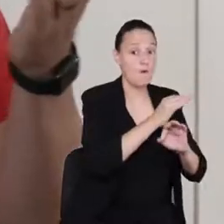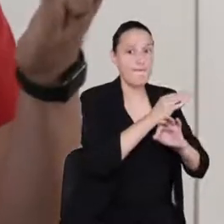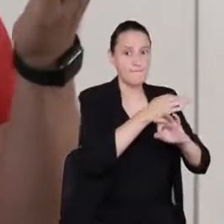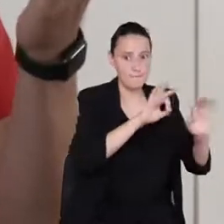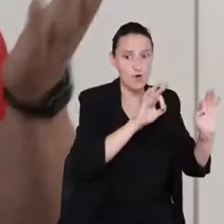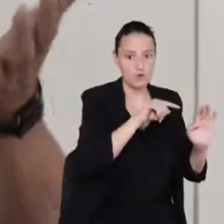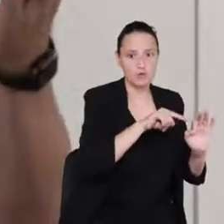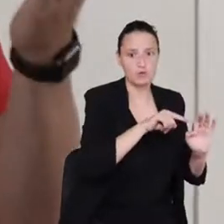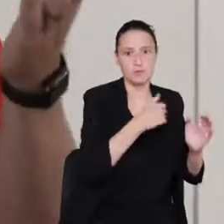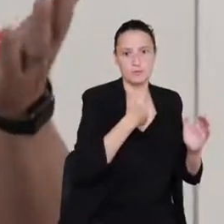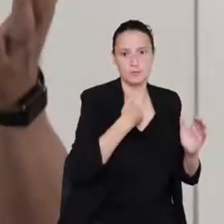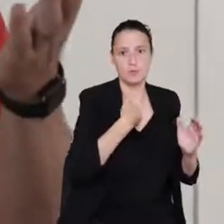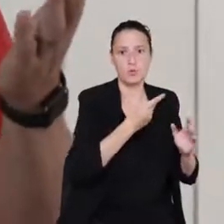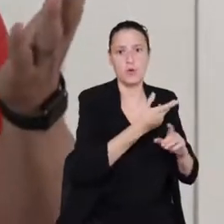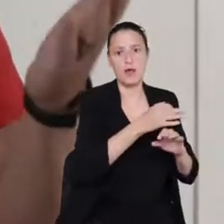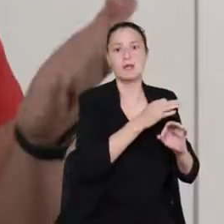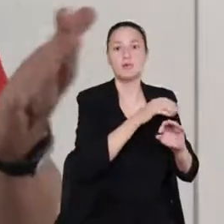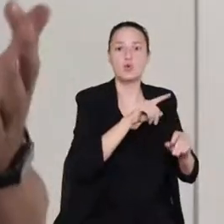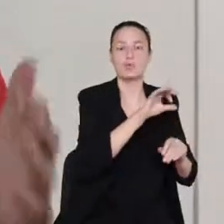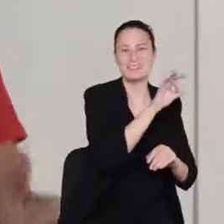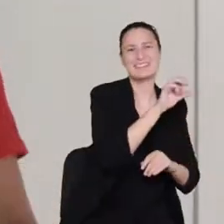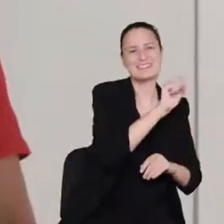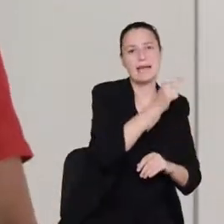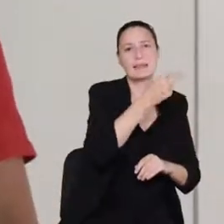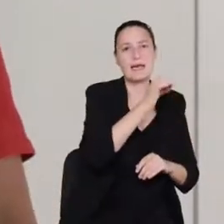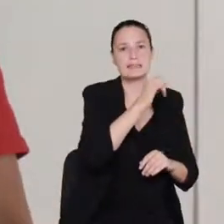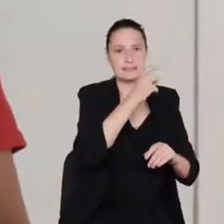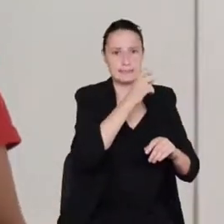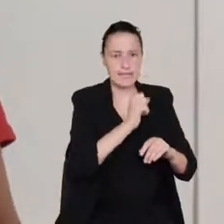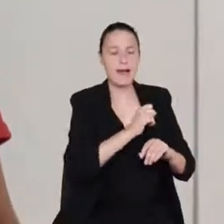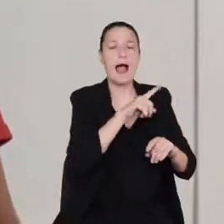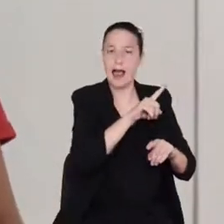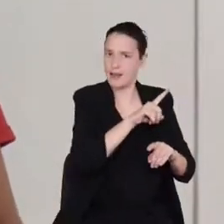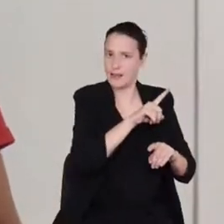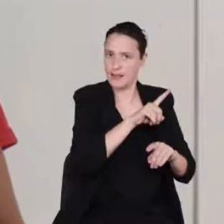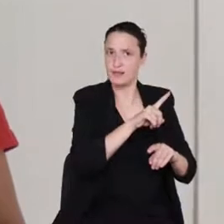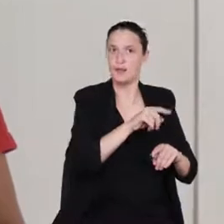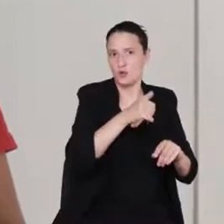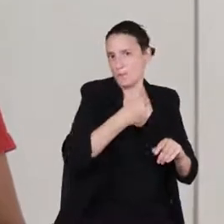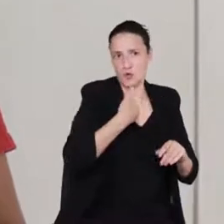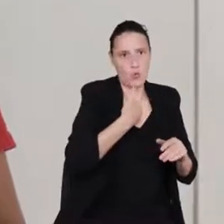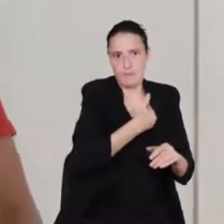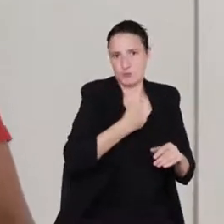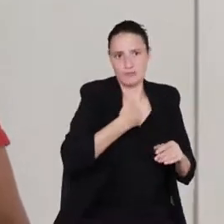dyktaturze, dyktaturze sanacyjnej, no, ale jednak w wolnej Polsce